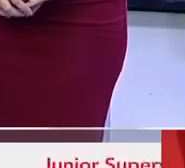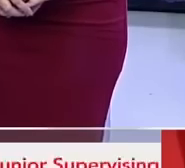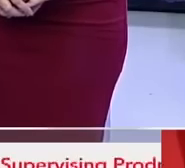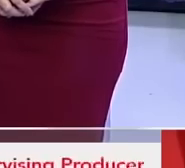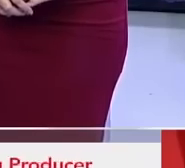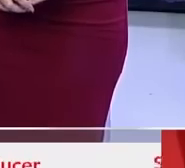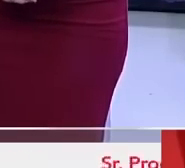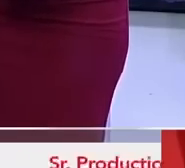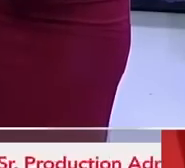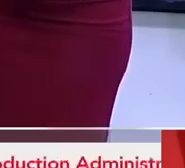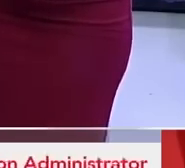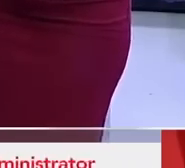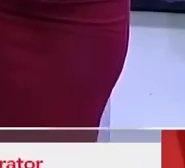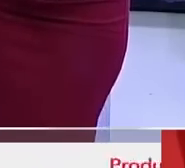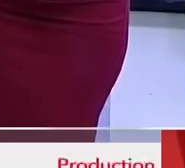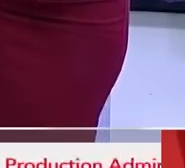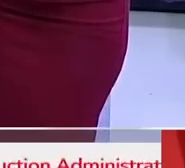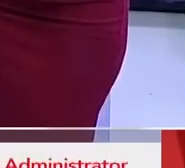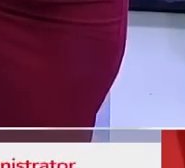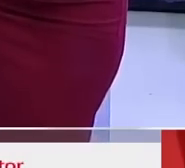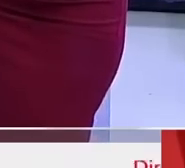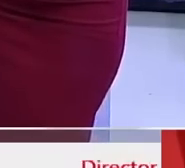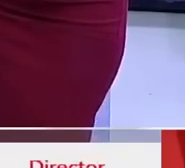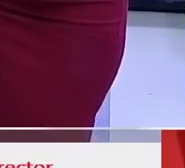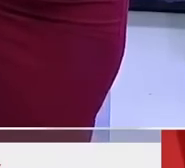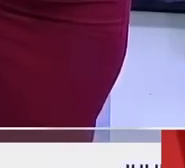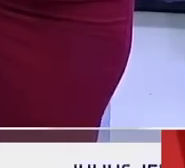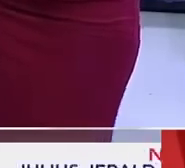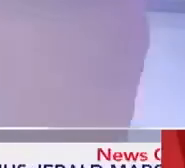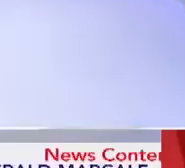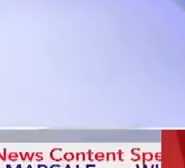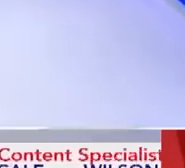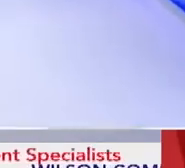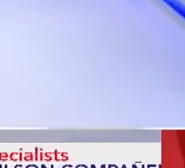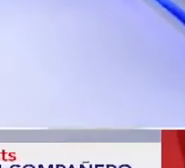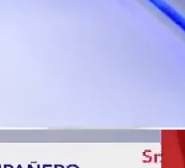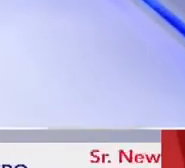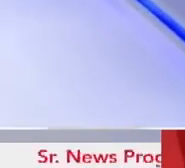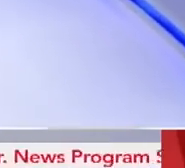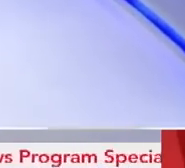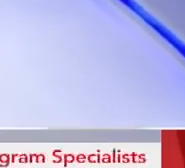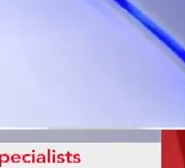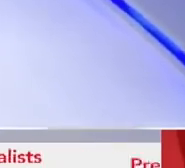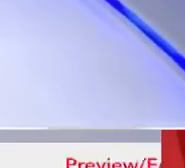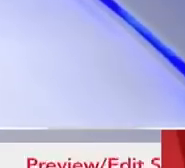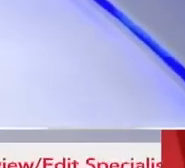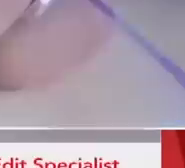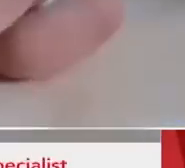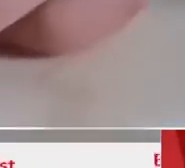Integrated News. Ang News Authority ng Filipino. Yes. Oh my God.